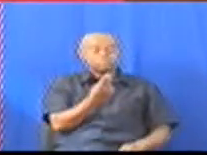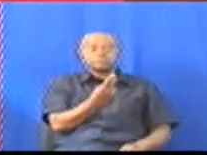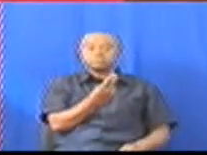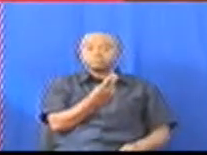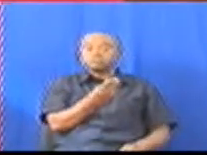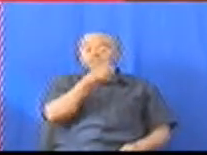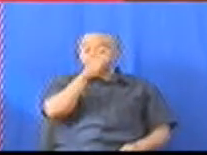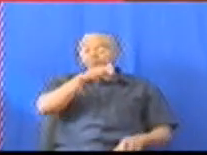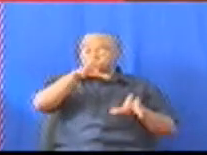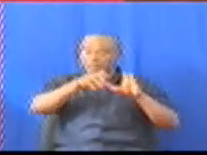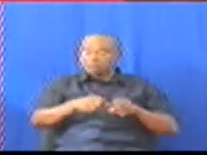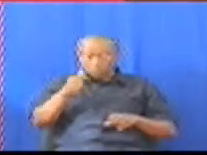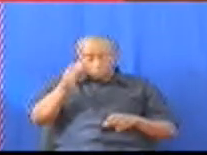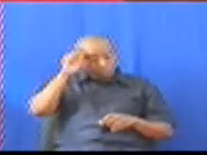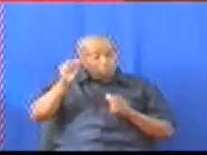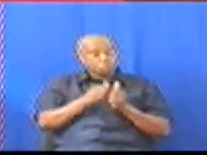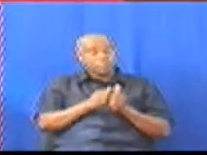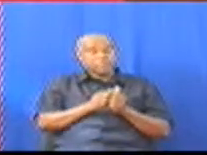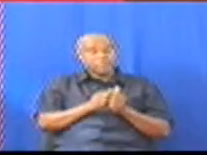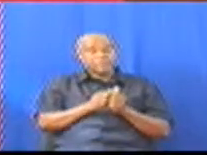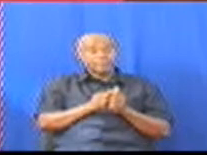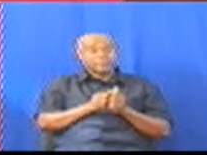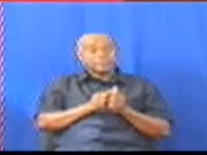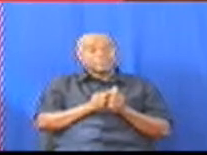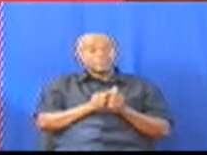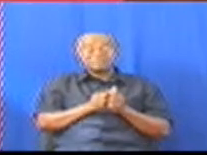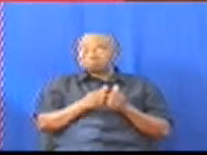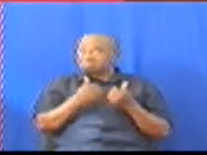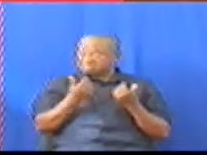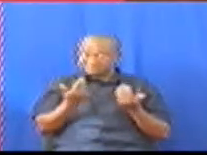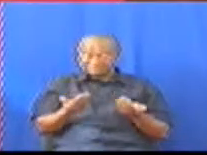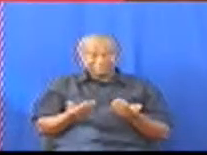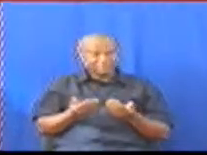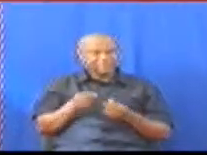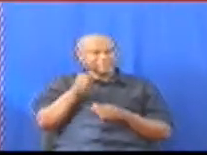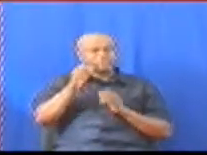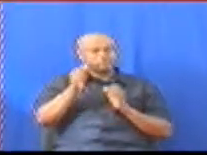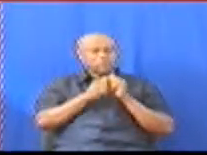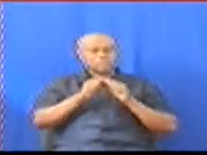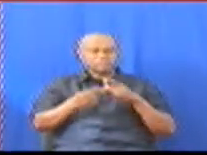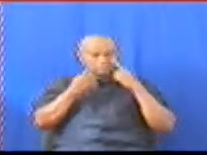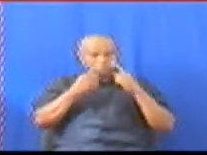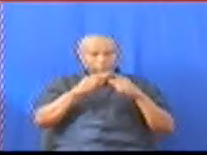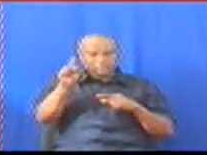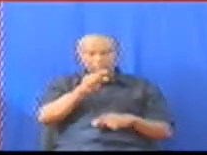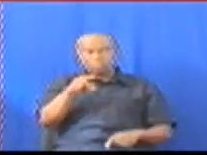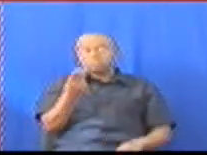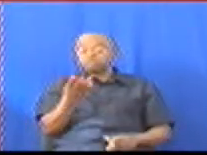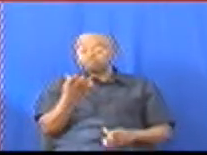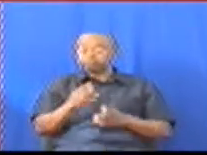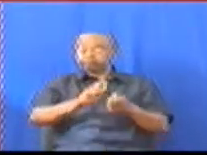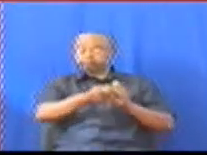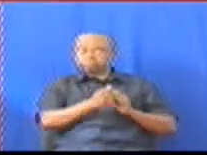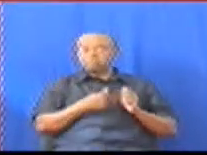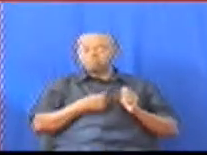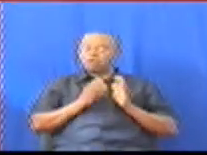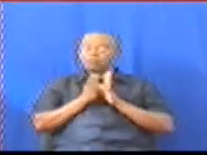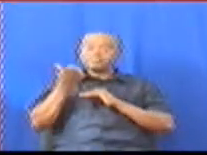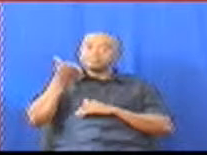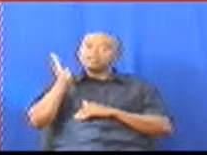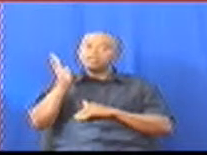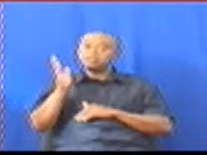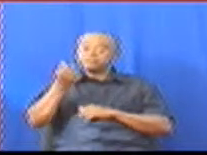akikamatwa na ng'ombe 10, maana yake yuko tayari ameshataifishwa. Kwa hiyo nilikuwa nafikiri kwamba hilo nalo tuliangalie, kwamba tuone namna ya kurekebisha. Niombe serikali